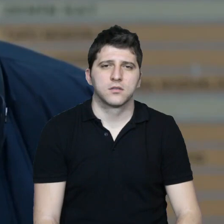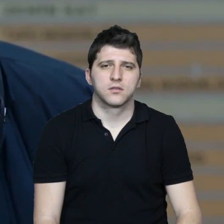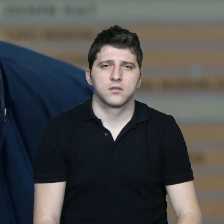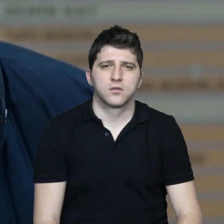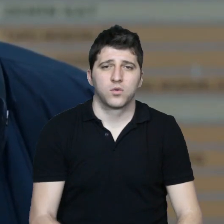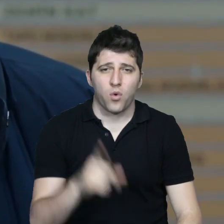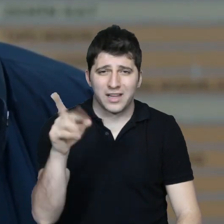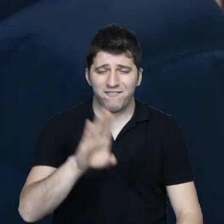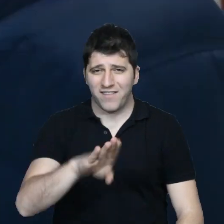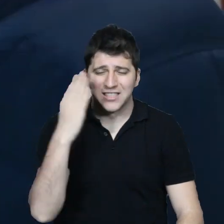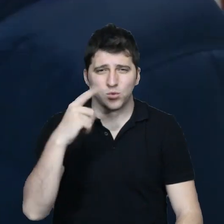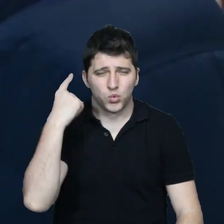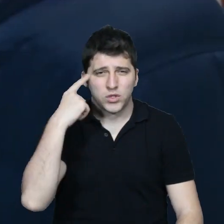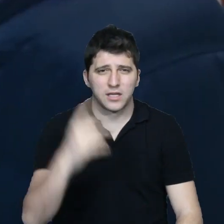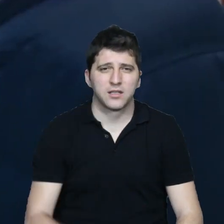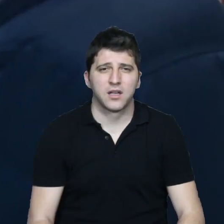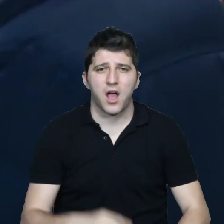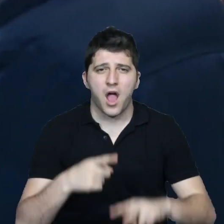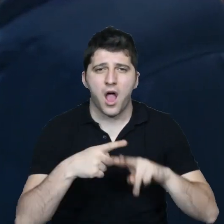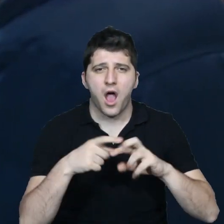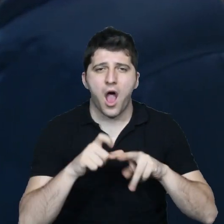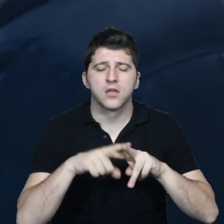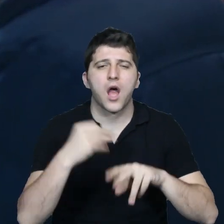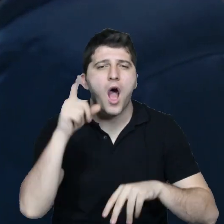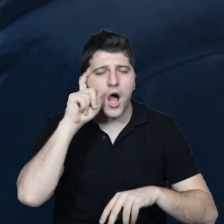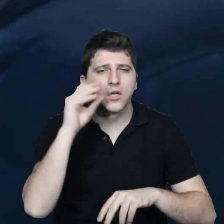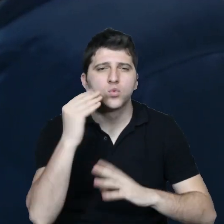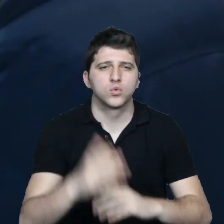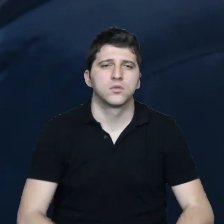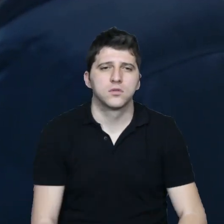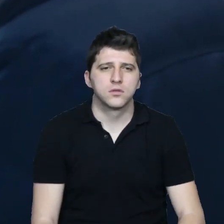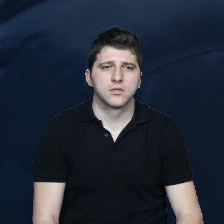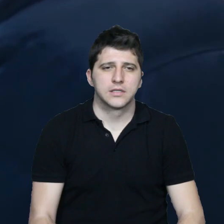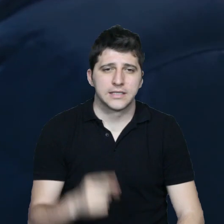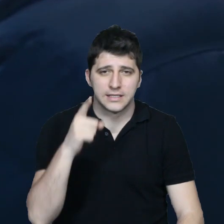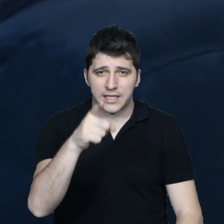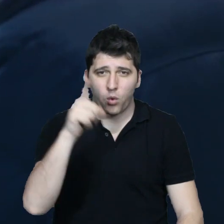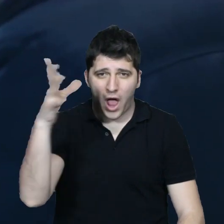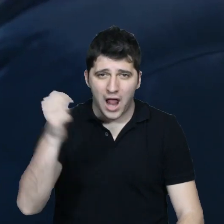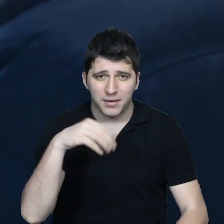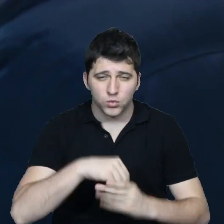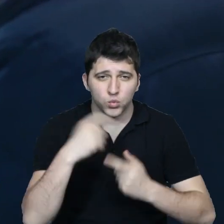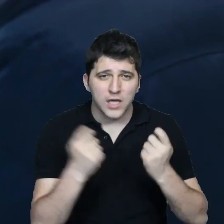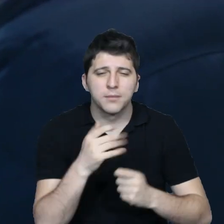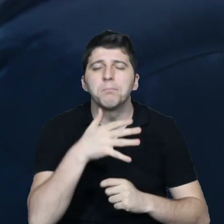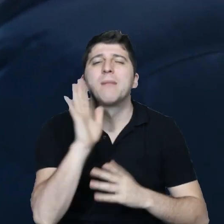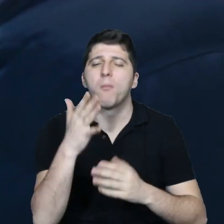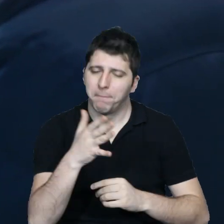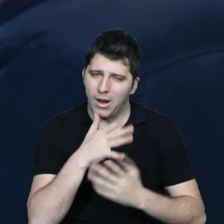Ondan vazgeçtiğimi düşünecek. Arda çok akıllı bir çocuk. Senin onu almak için uğraştığını bilmez olur